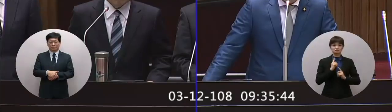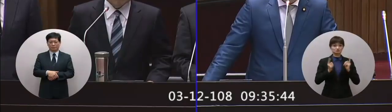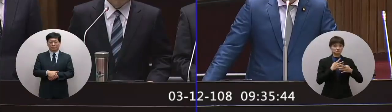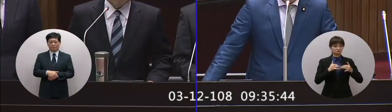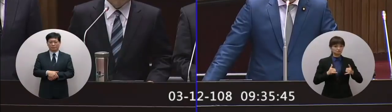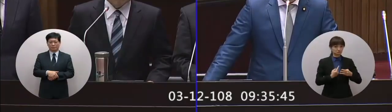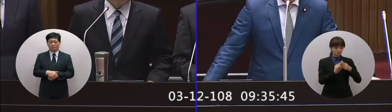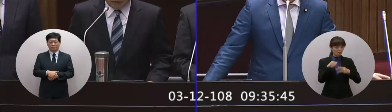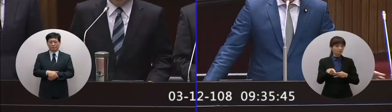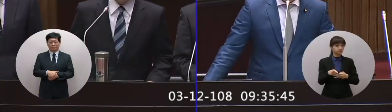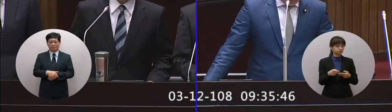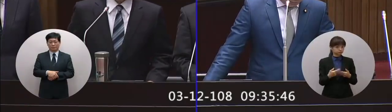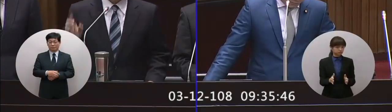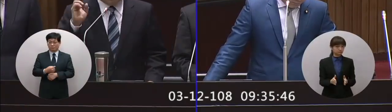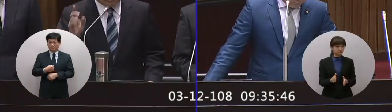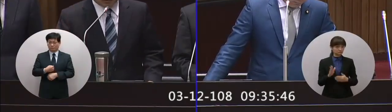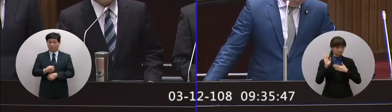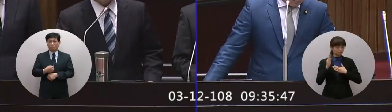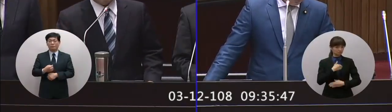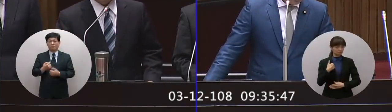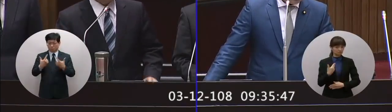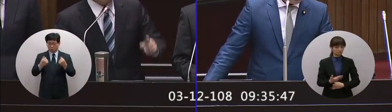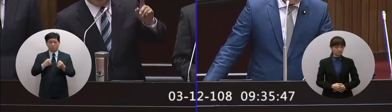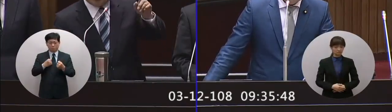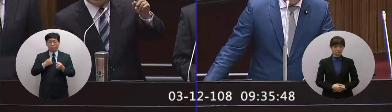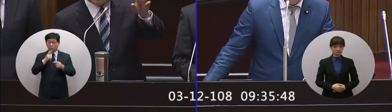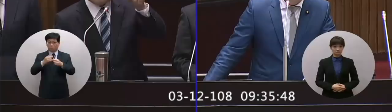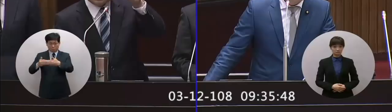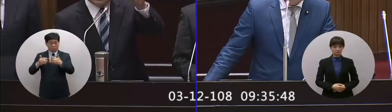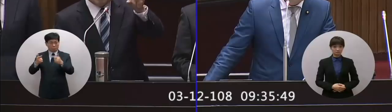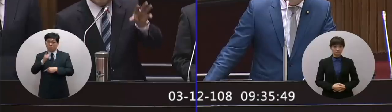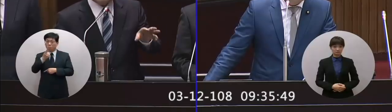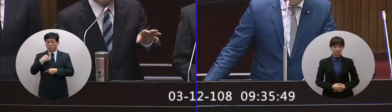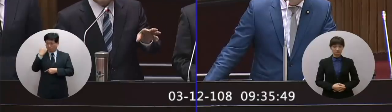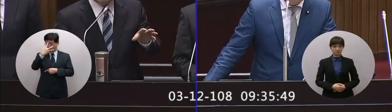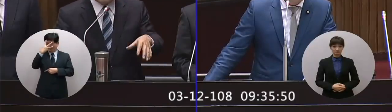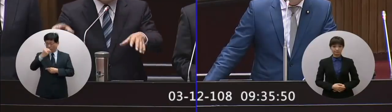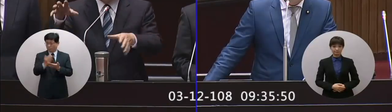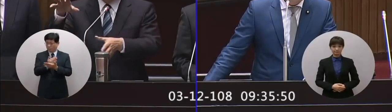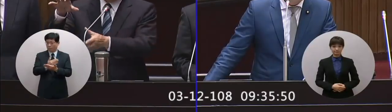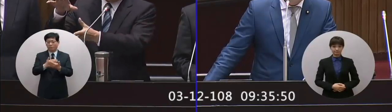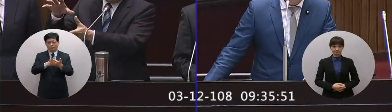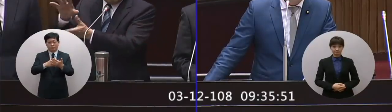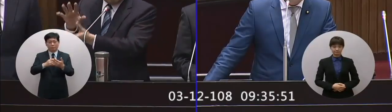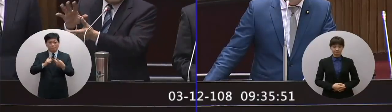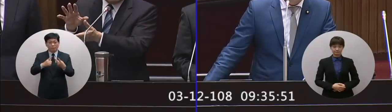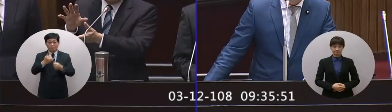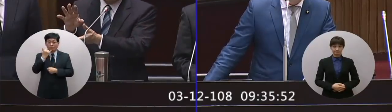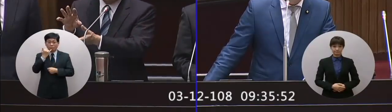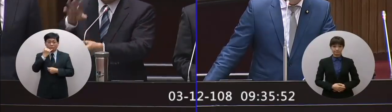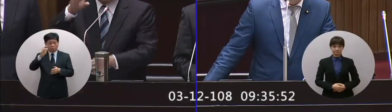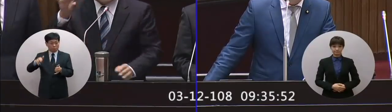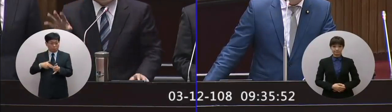这样做？ 我们都知道，现在中国不只是人脸辨识，他说从后